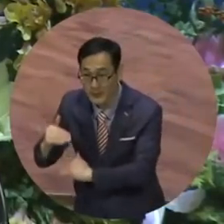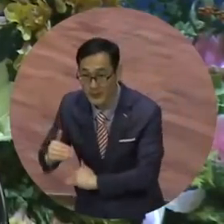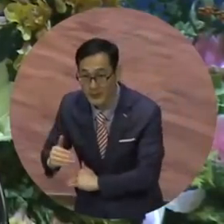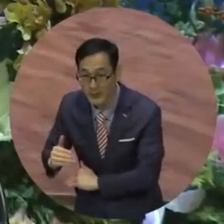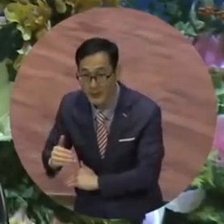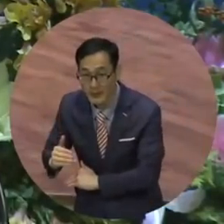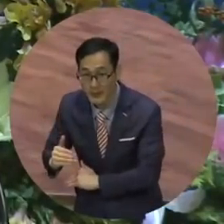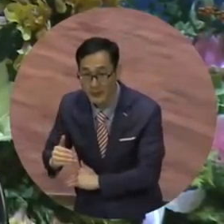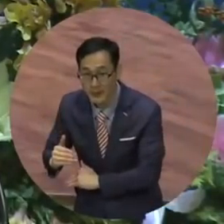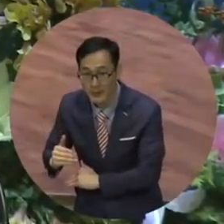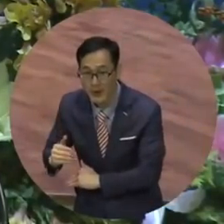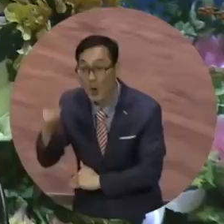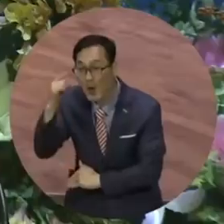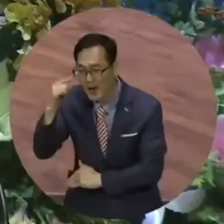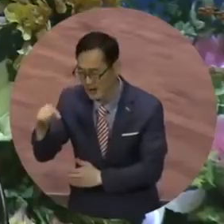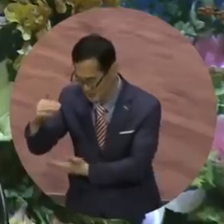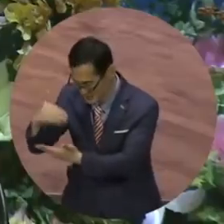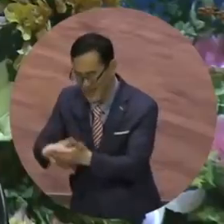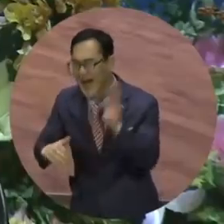결과 다 좋은 소리 한 거예요.